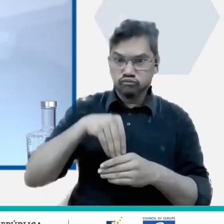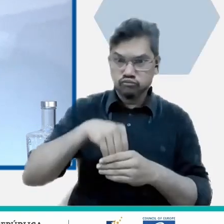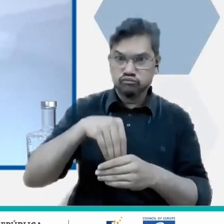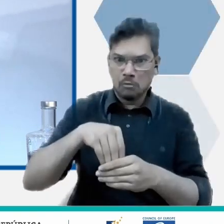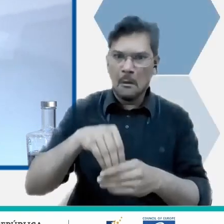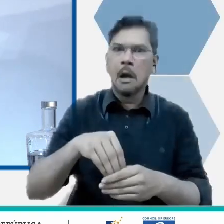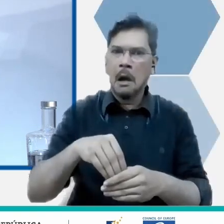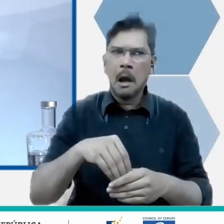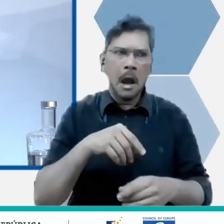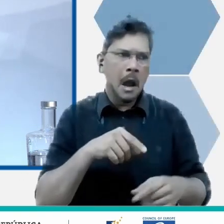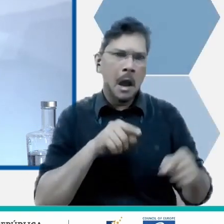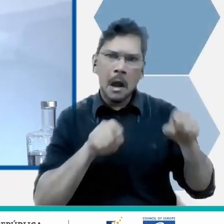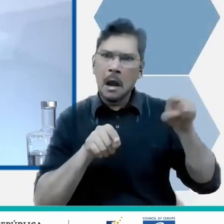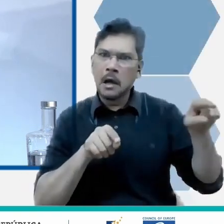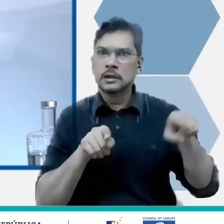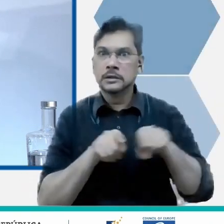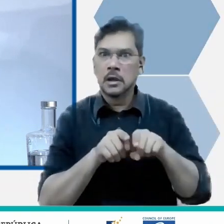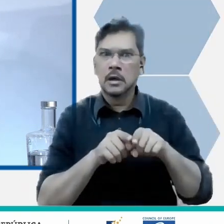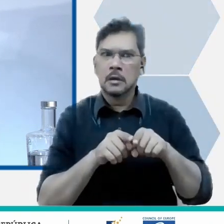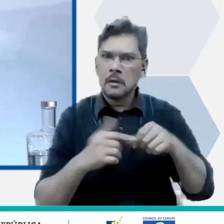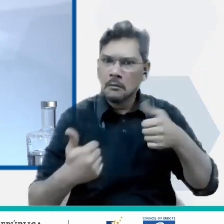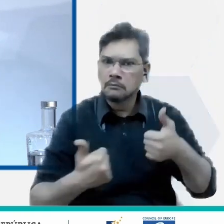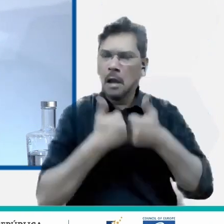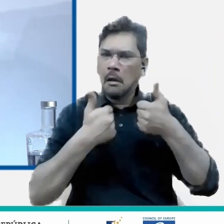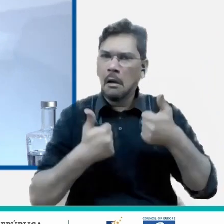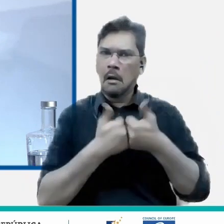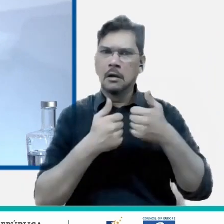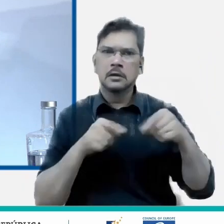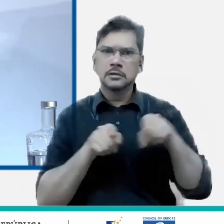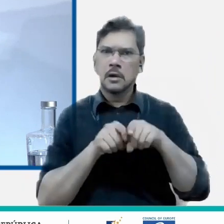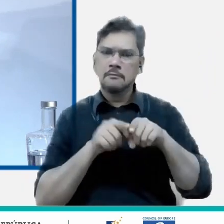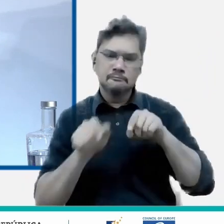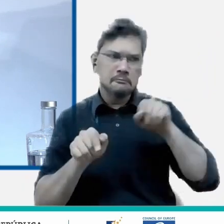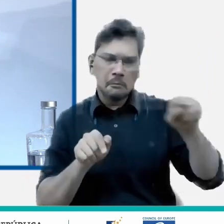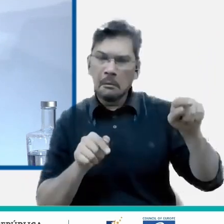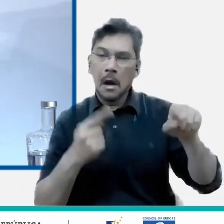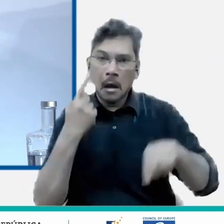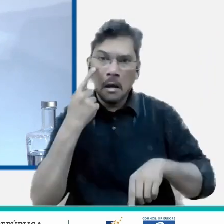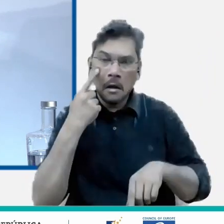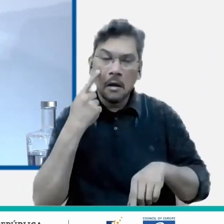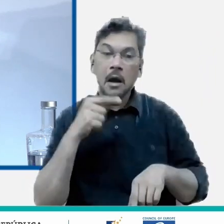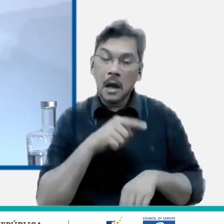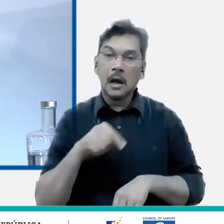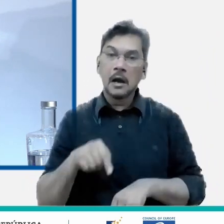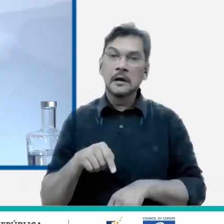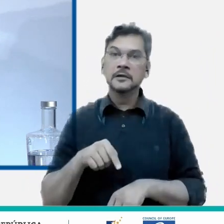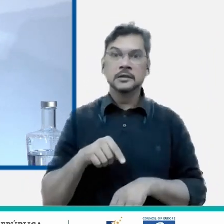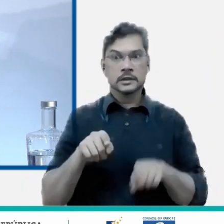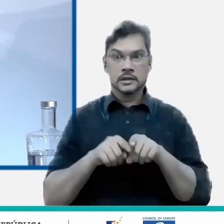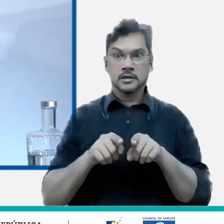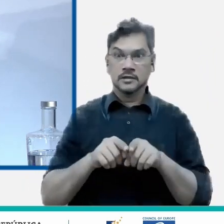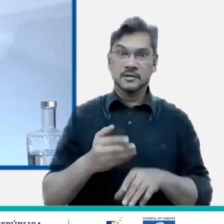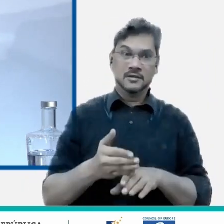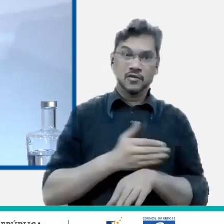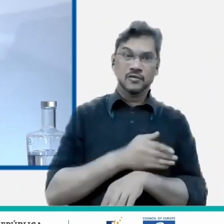мы говорим. И в этой рамке я хотел поделиться о том, что вот задача, целевая задача есть, сендайская программа говорит о стратегиях,